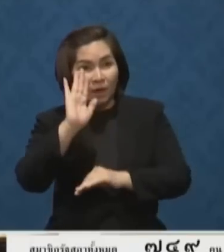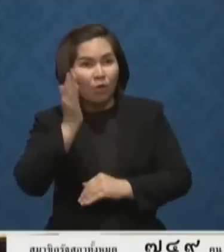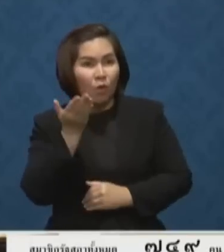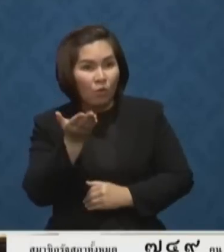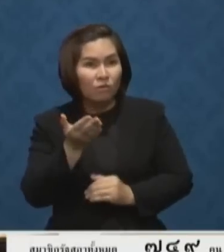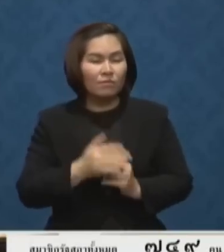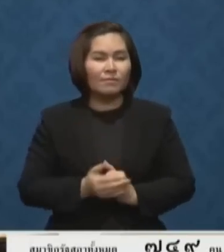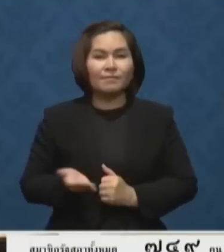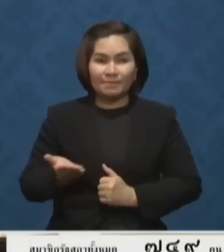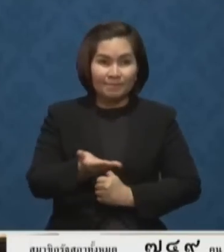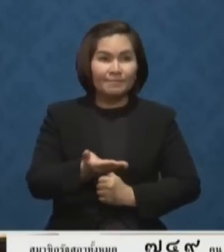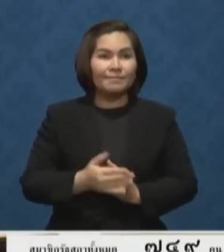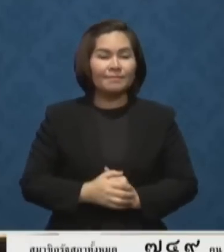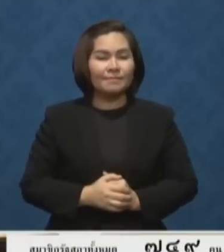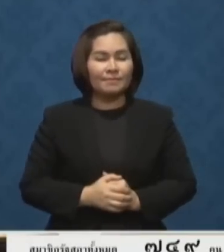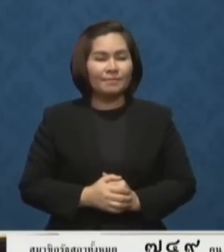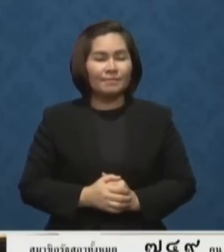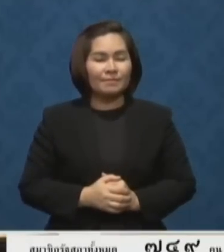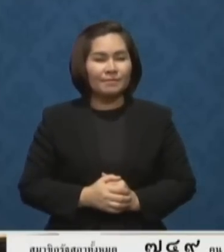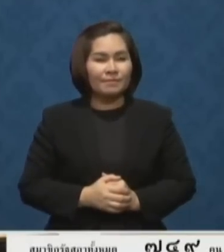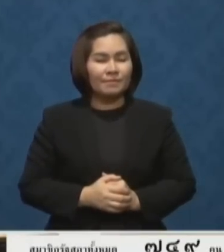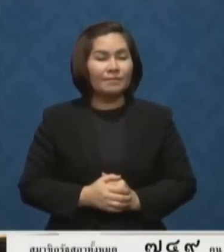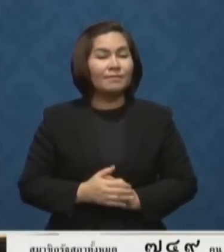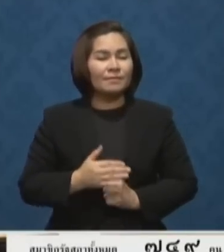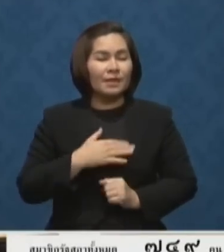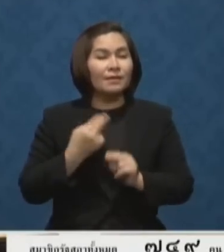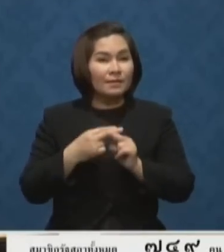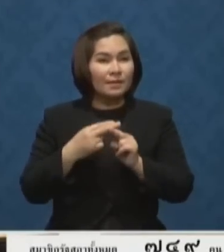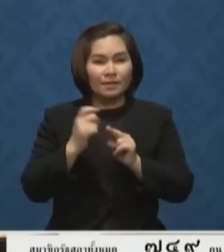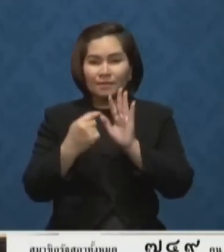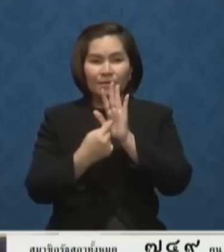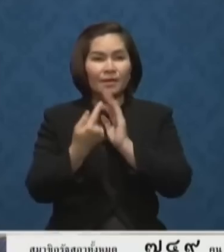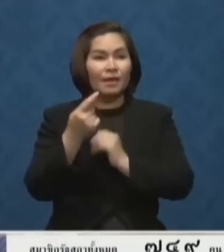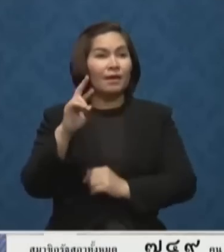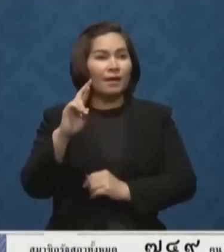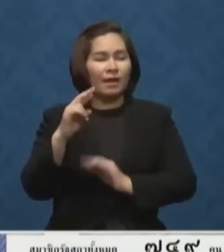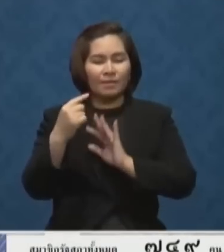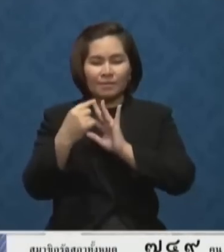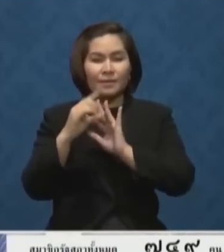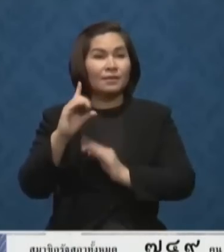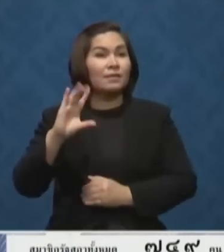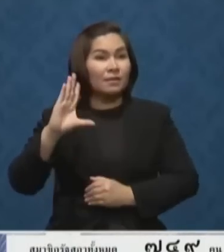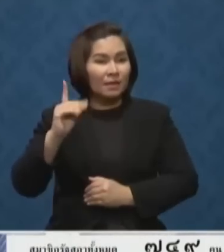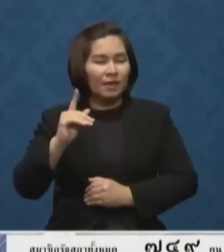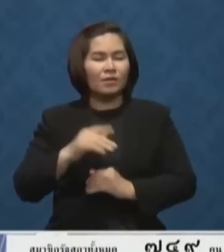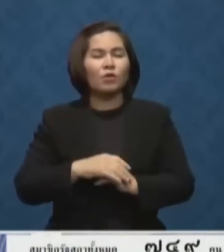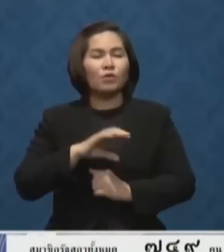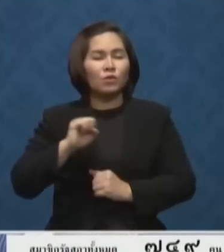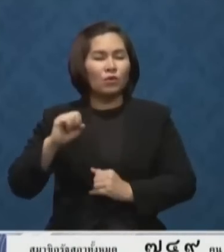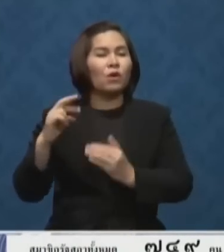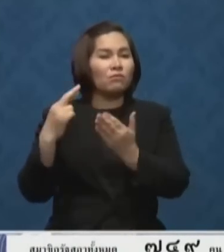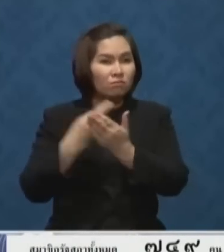บก็ผมนายอาาระเดศปมทักโรธมาชิษภาผู้ดาลัดรณจัหวดลาชบุี